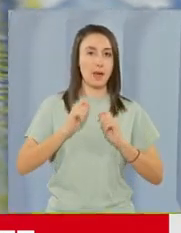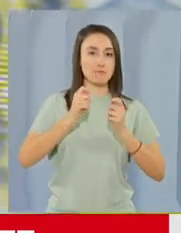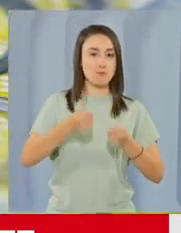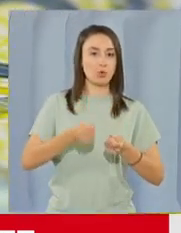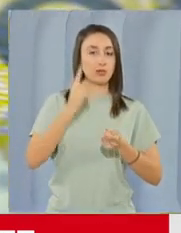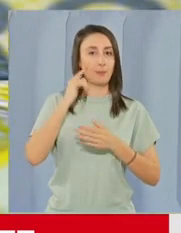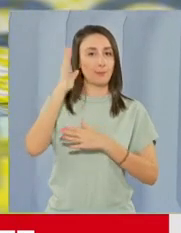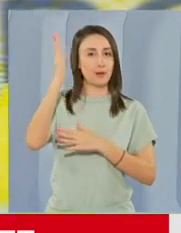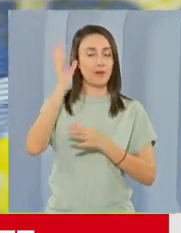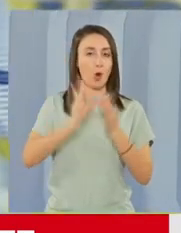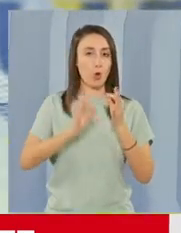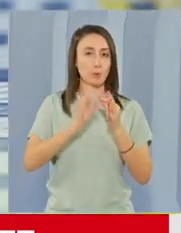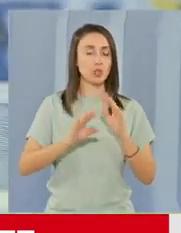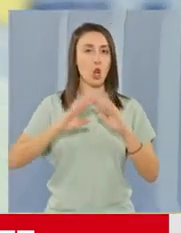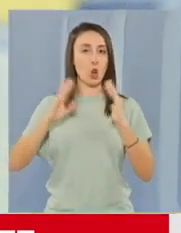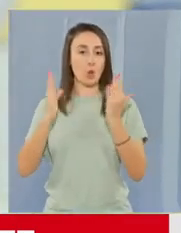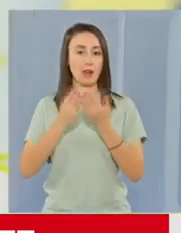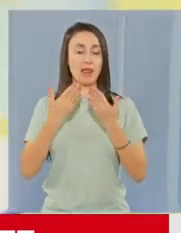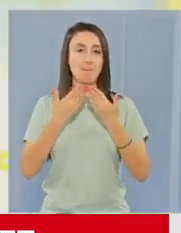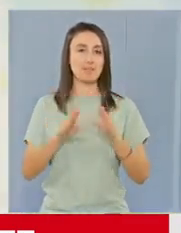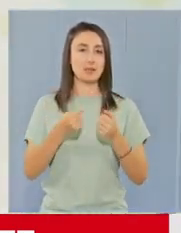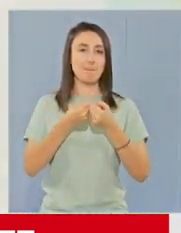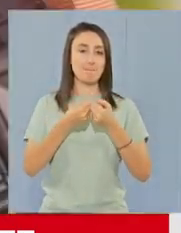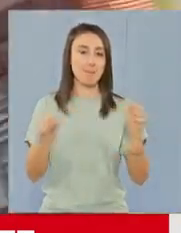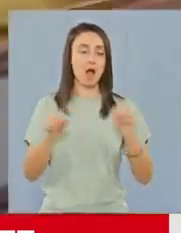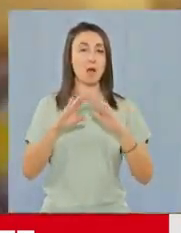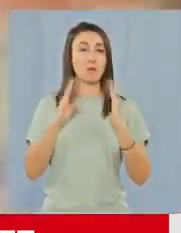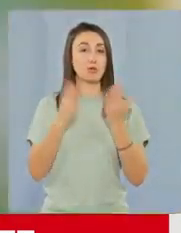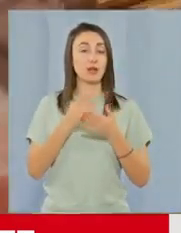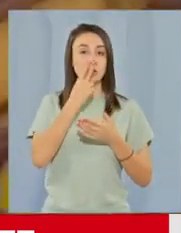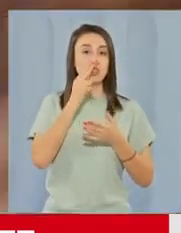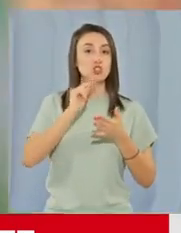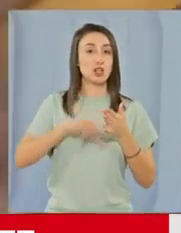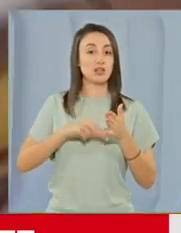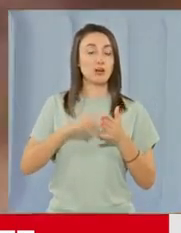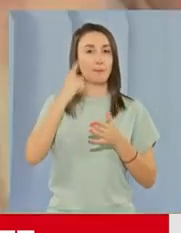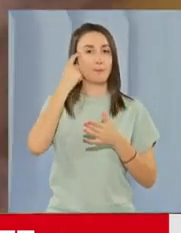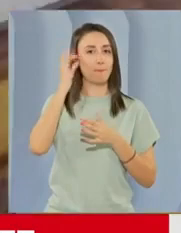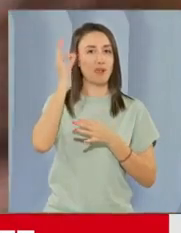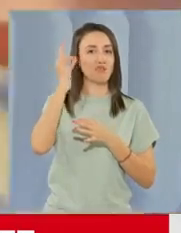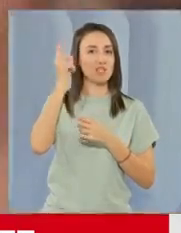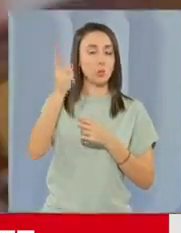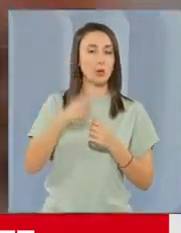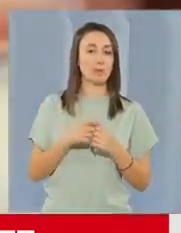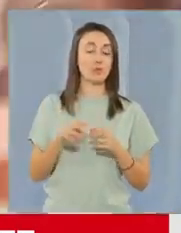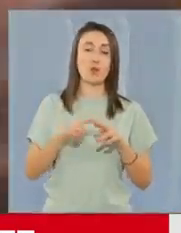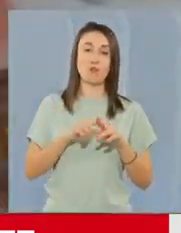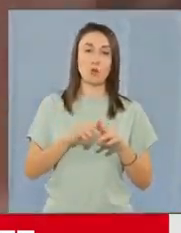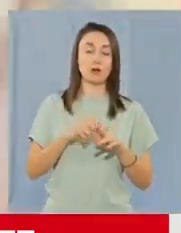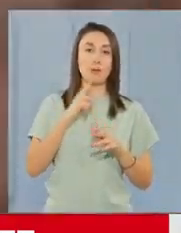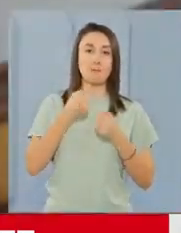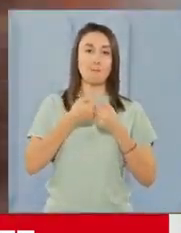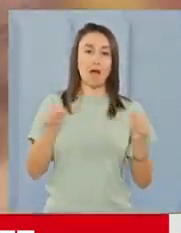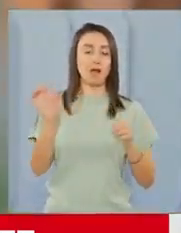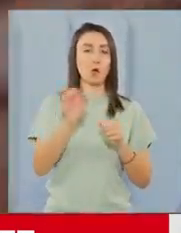raportul Perspectivele economice globale emis de Banca Mondială certifică previziunile celor de la BERD. Potrivit celor de la Banca Europeană